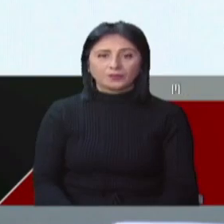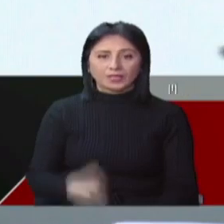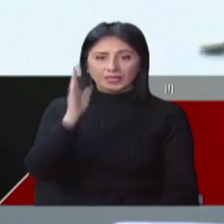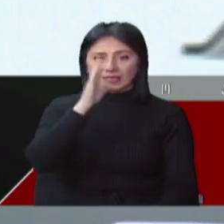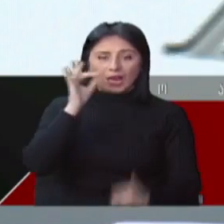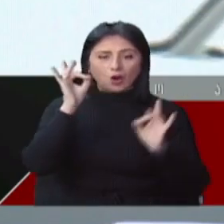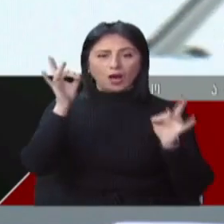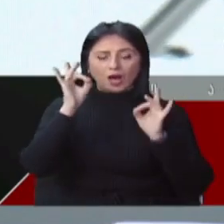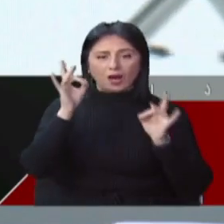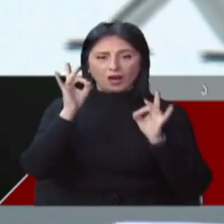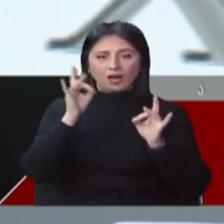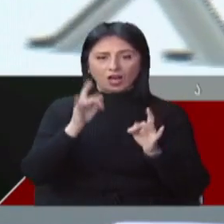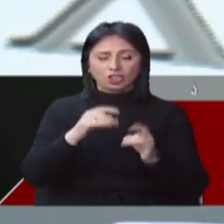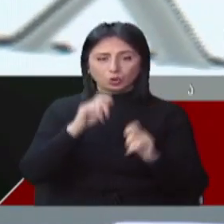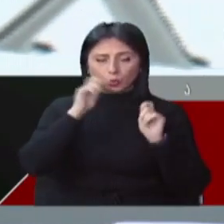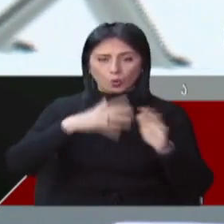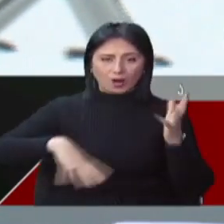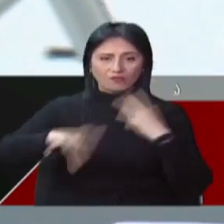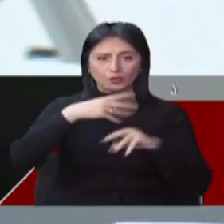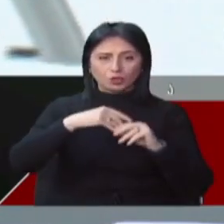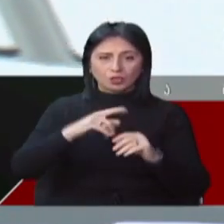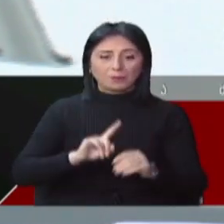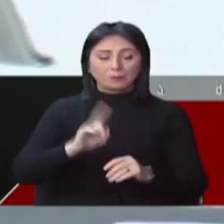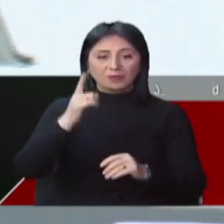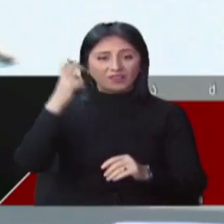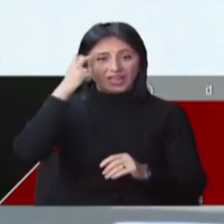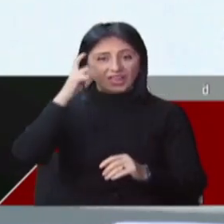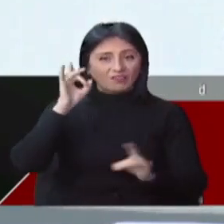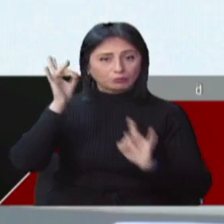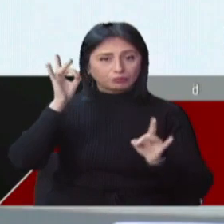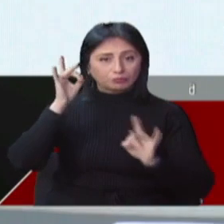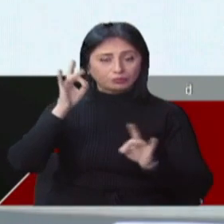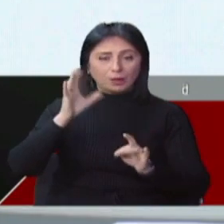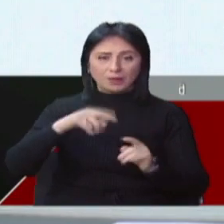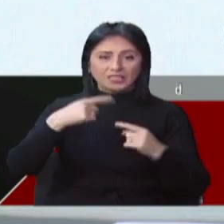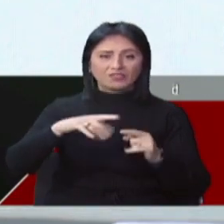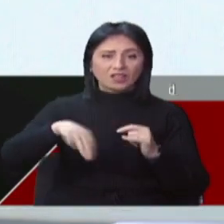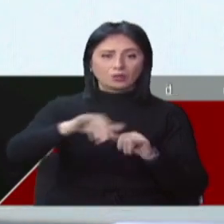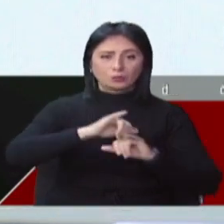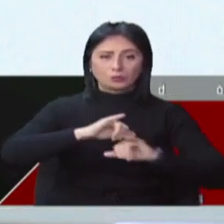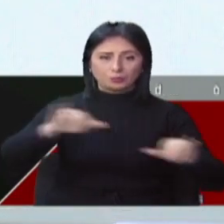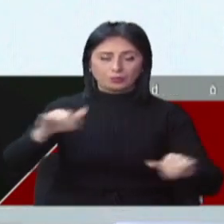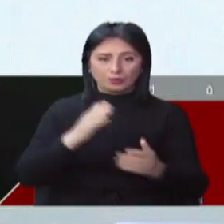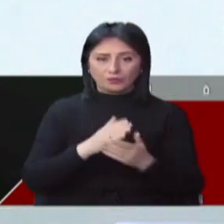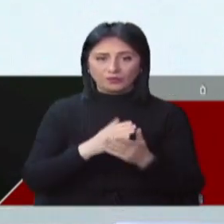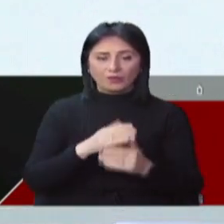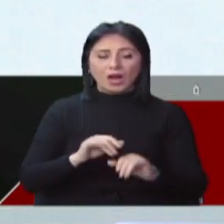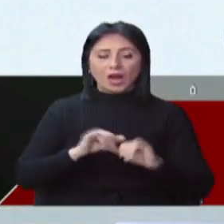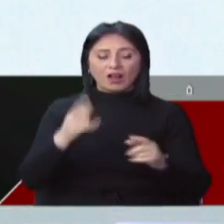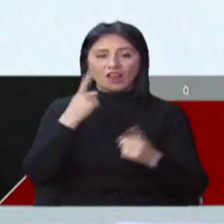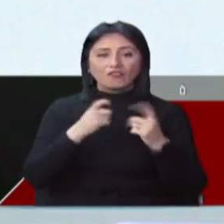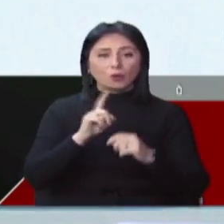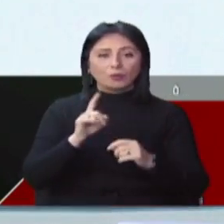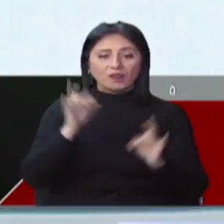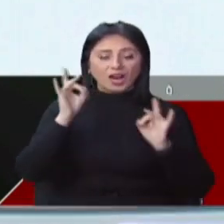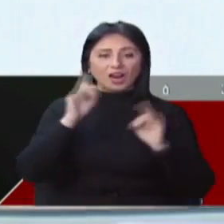Sahero Gangashi signalis că ismis mteli Ucrainis mashtabit tavdapirvelad is Kievshi gaisma, shemdeg ki kveqnis sva teritoriebsets gavrtselda. Gavrtselebuli